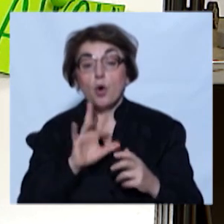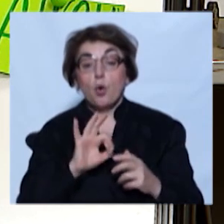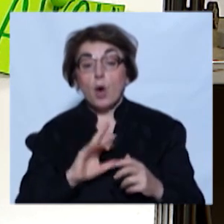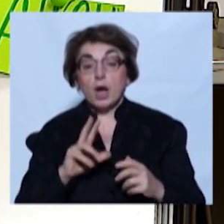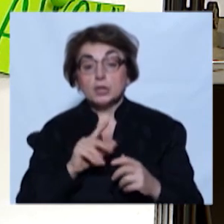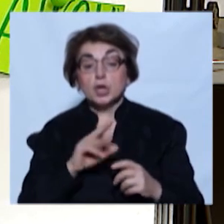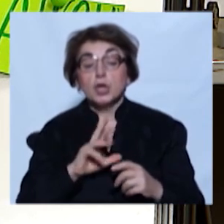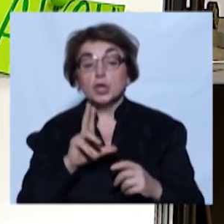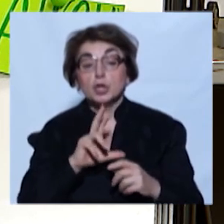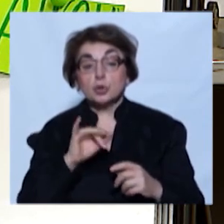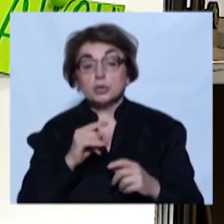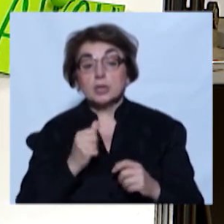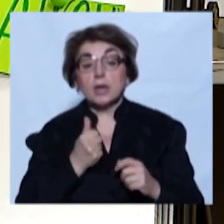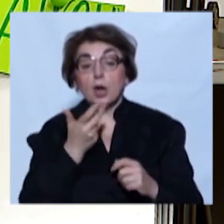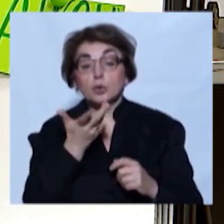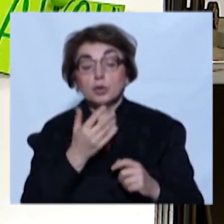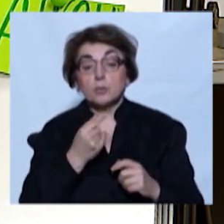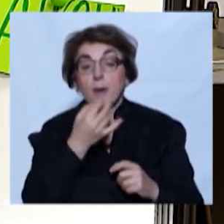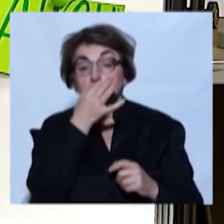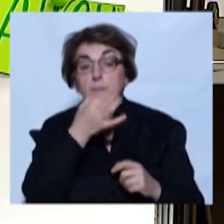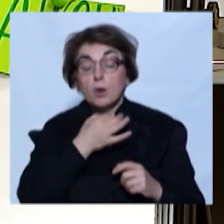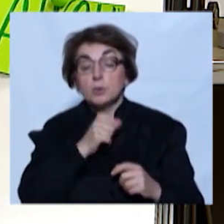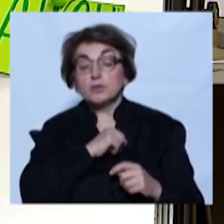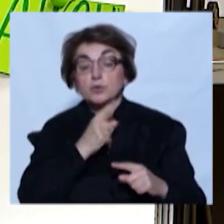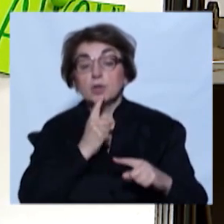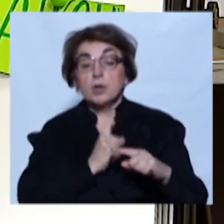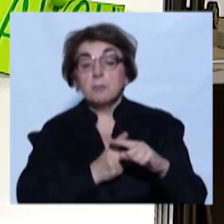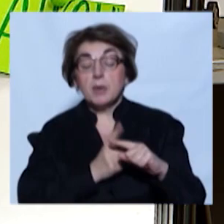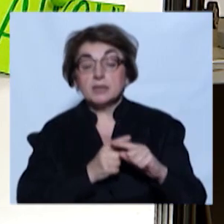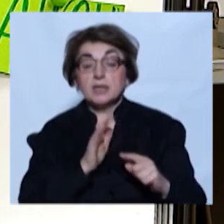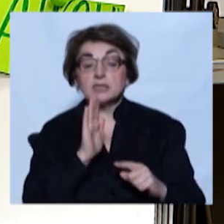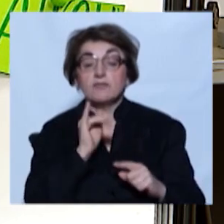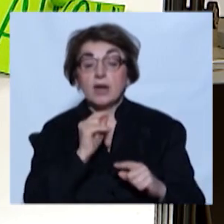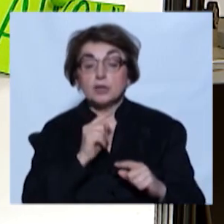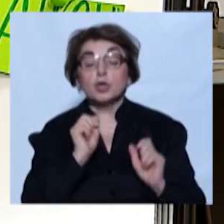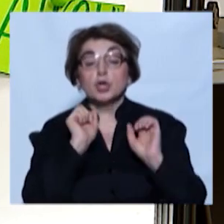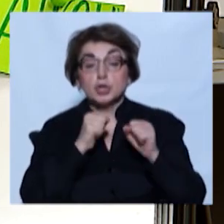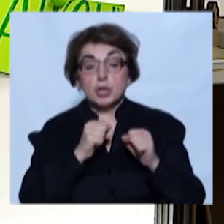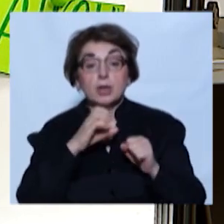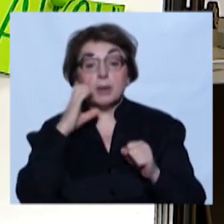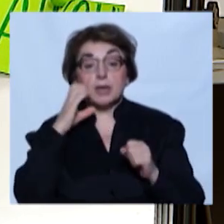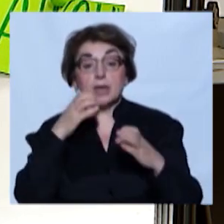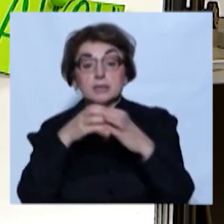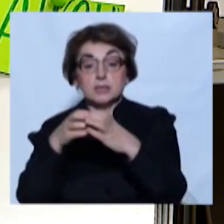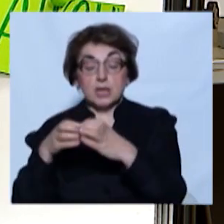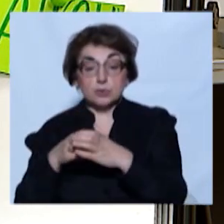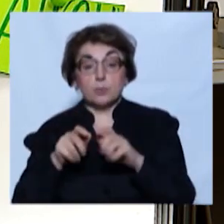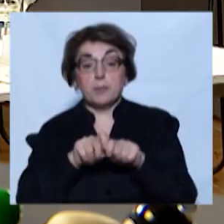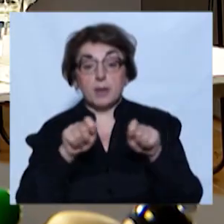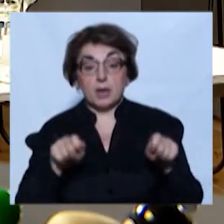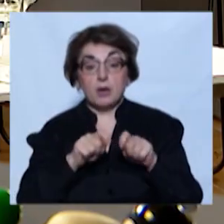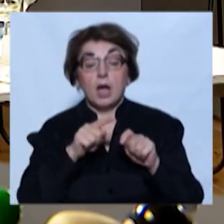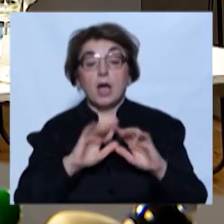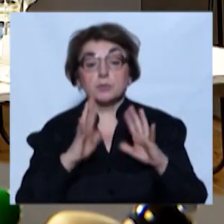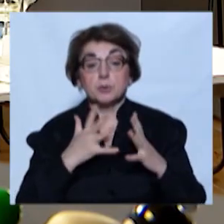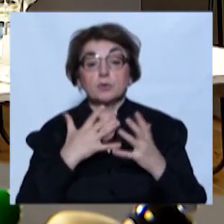ანუ ჰიდროქსილის ჯგუფის რაოდენობა მეტყველებს მეტალის ვალენტობაზე. შეიძლება კლასიფიკაცია გავაკეთოთ. ჩვენ ამ